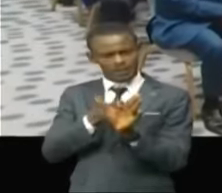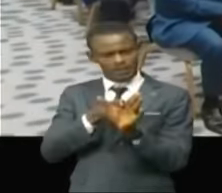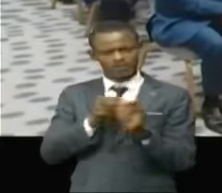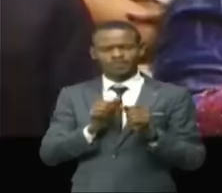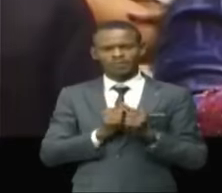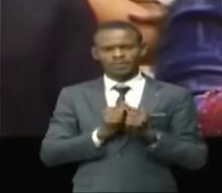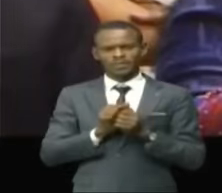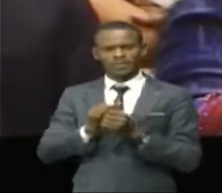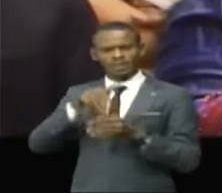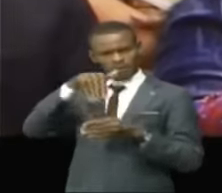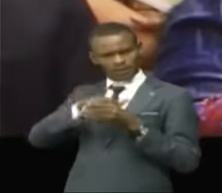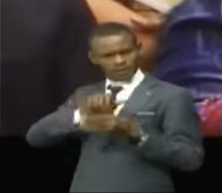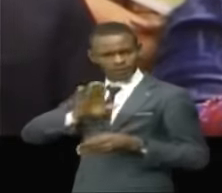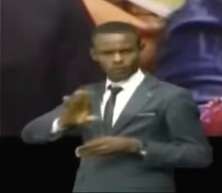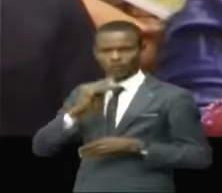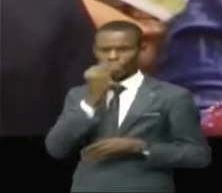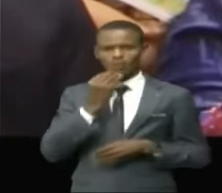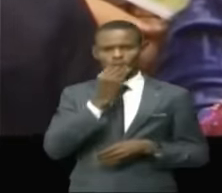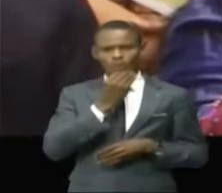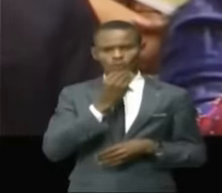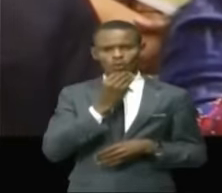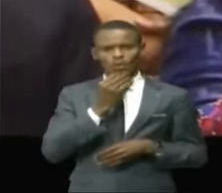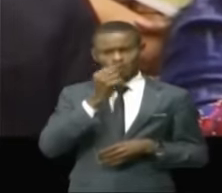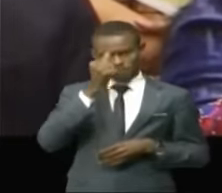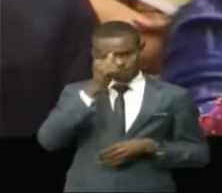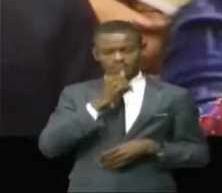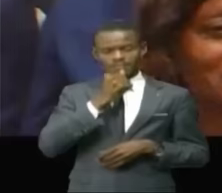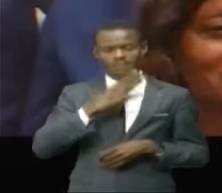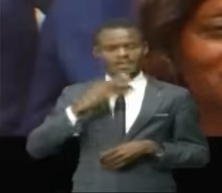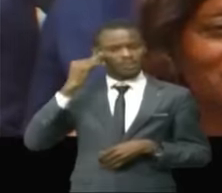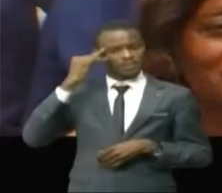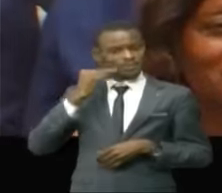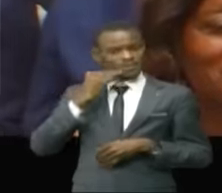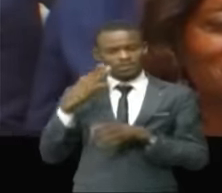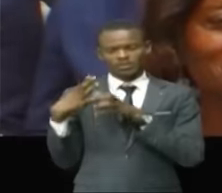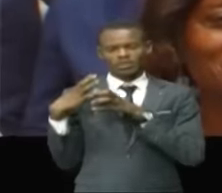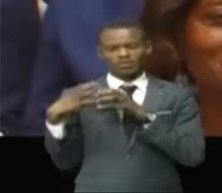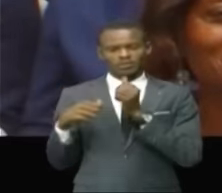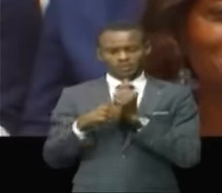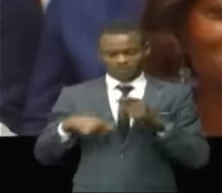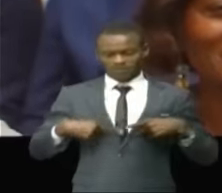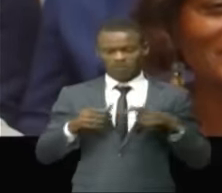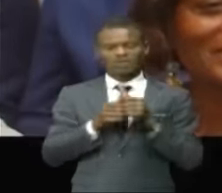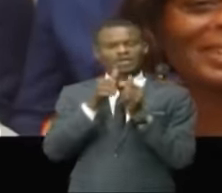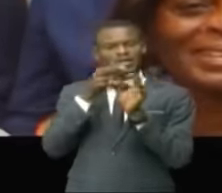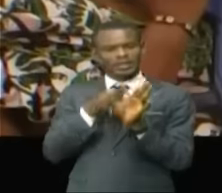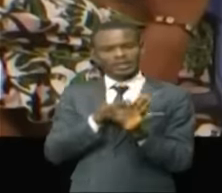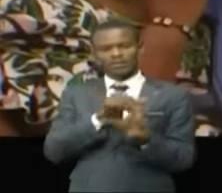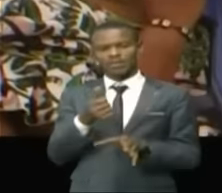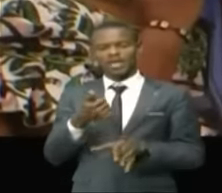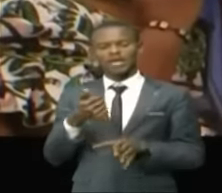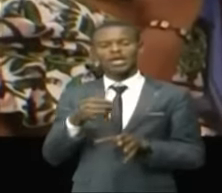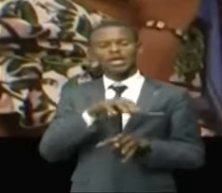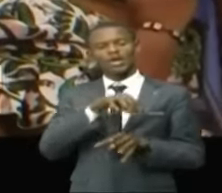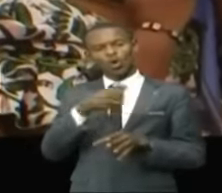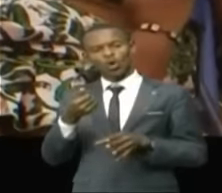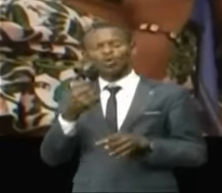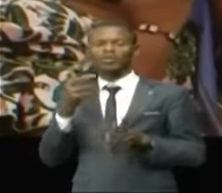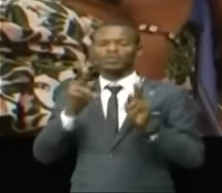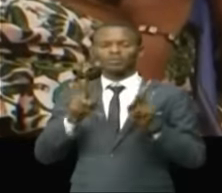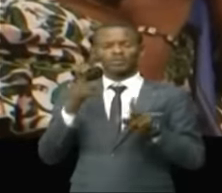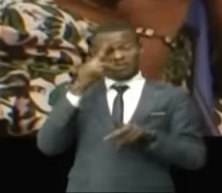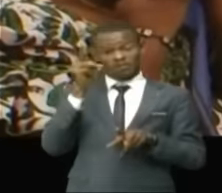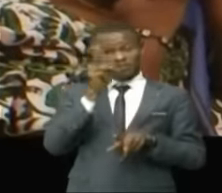ministre déléguée en charge des personnes vivant avec handicap et autres vulnérables a rendu hommage au chef de l'État pour son impulsion à